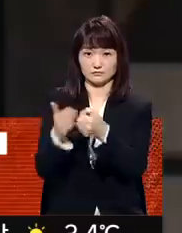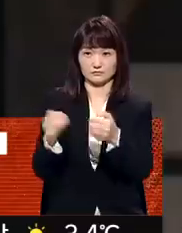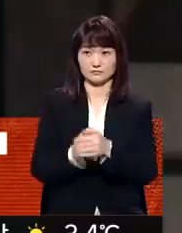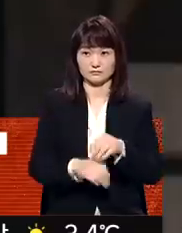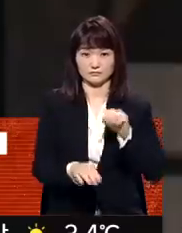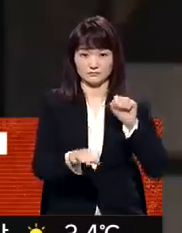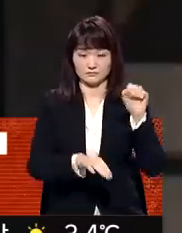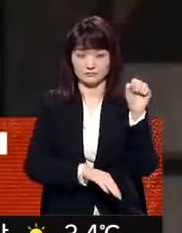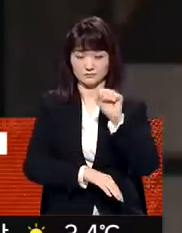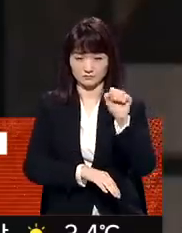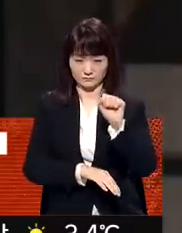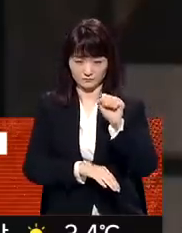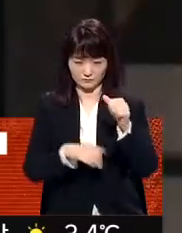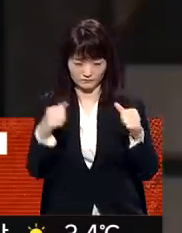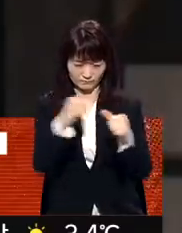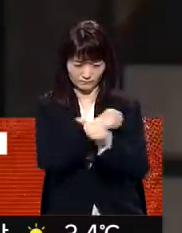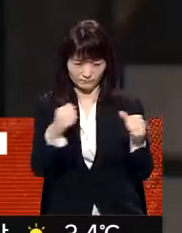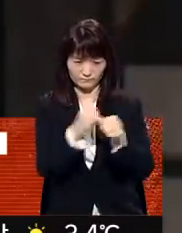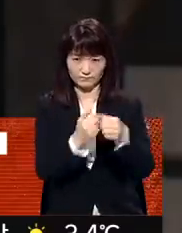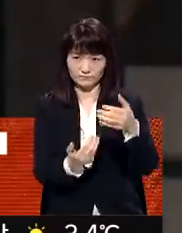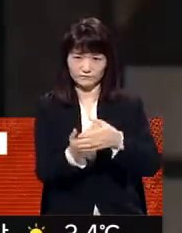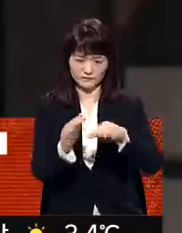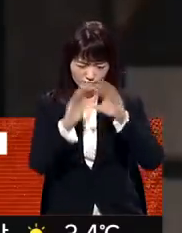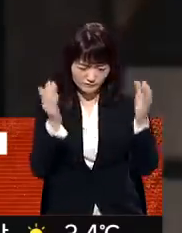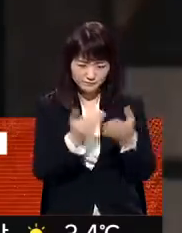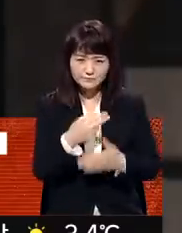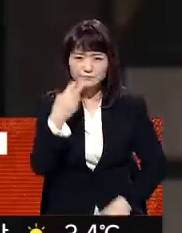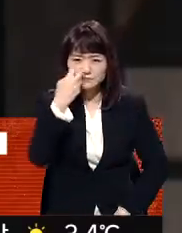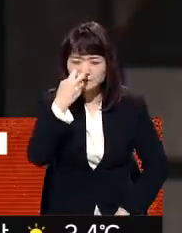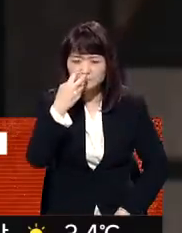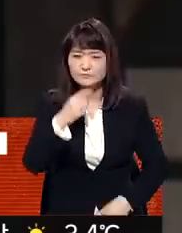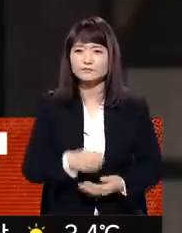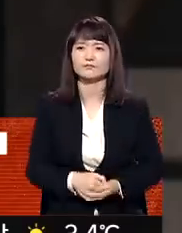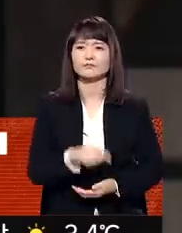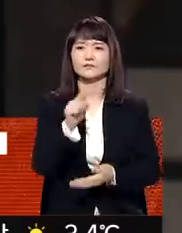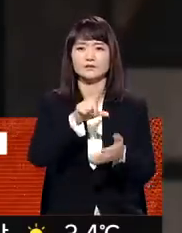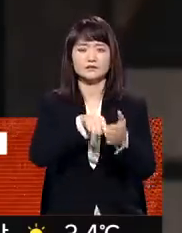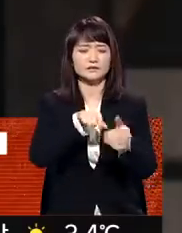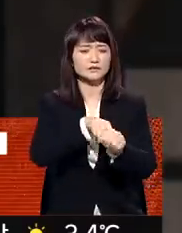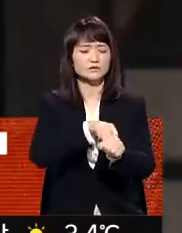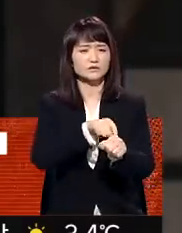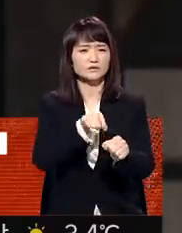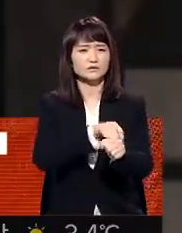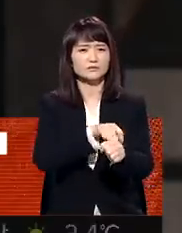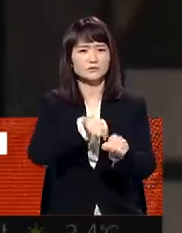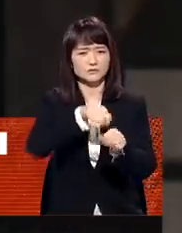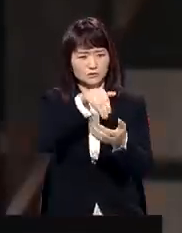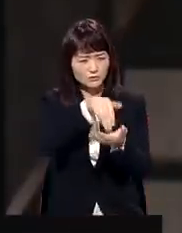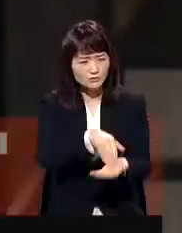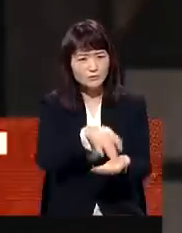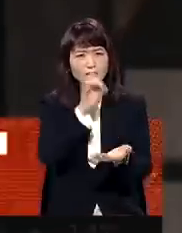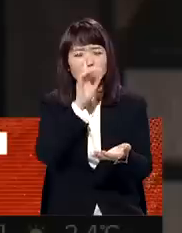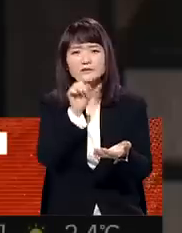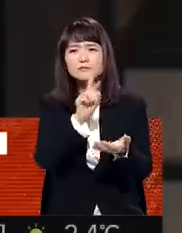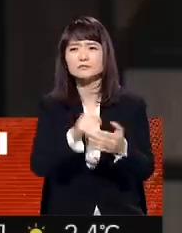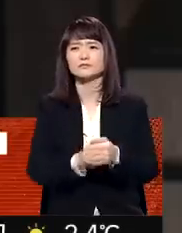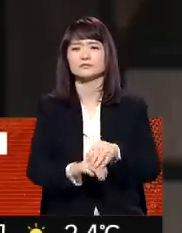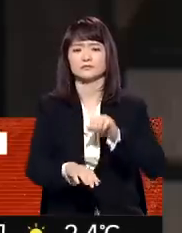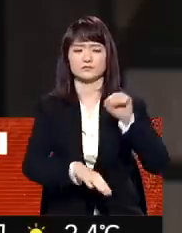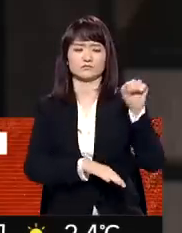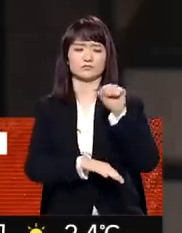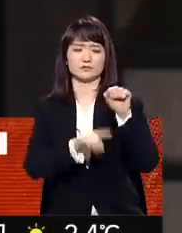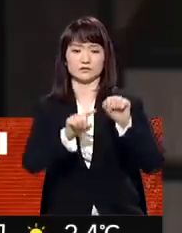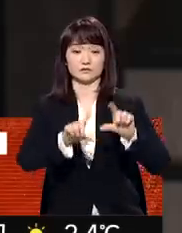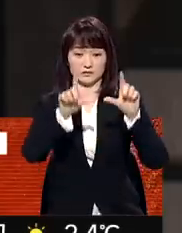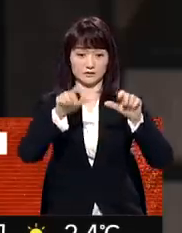사건 전체 판례를 전수조사를 했는데 이게 판례가 어떤 상황에서는 특가법이 적용 안 되는가 하면 운전자가 완전히 그날 운전을